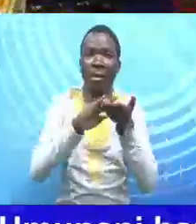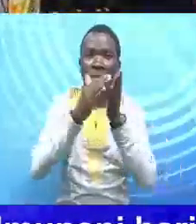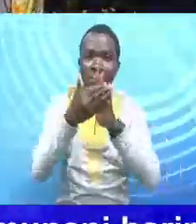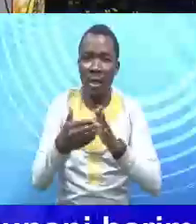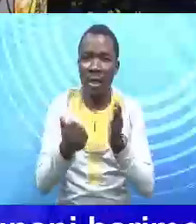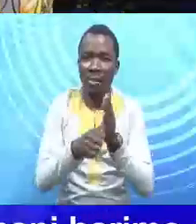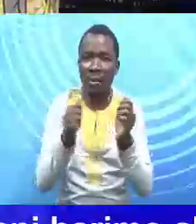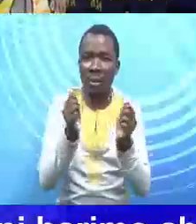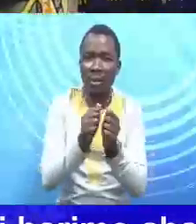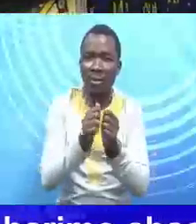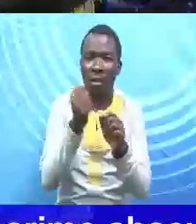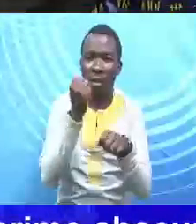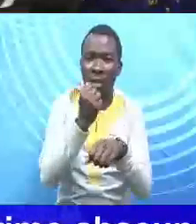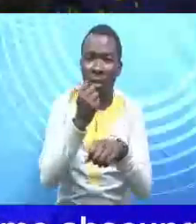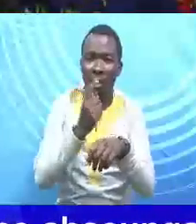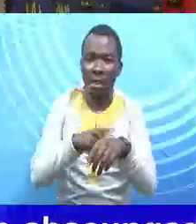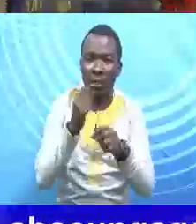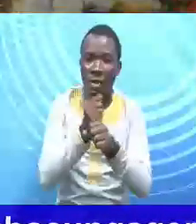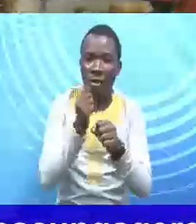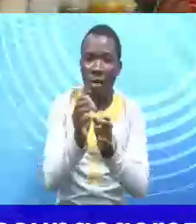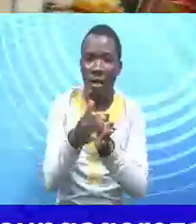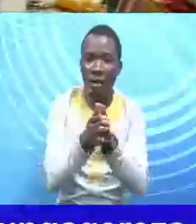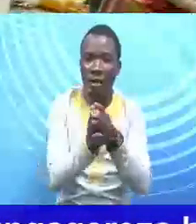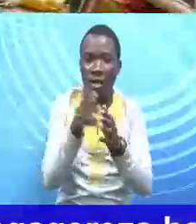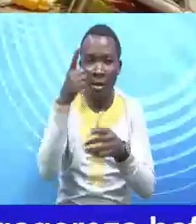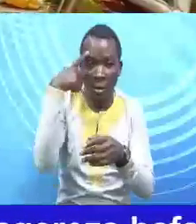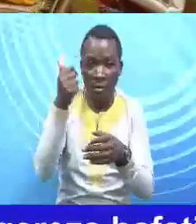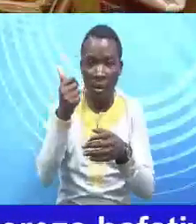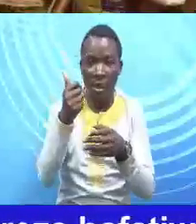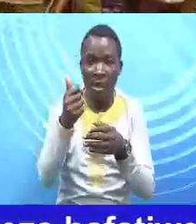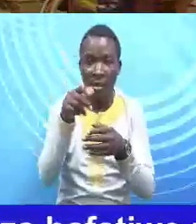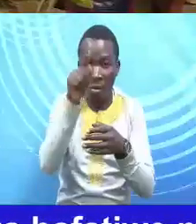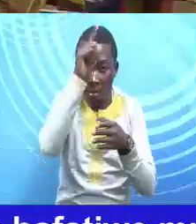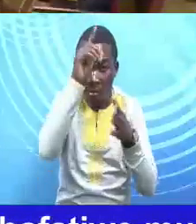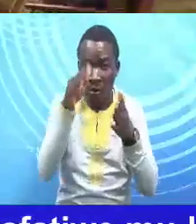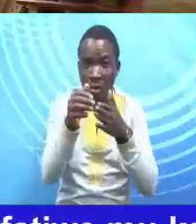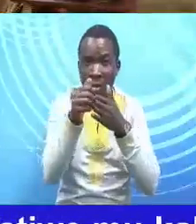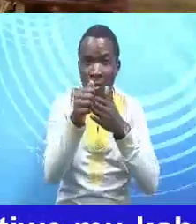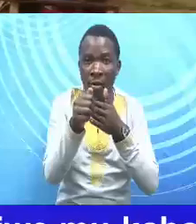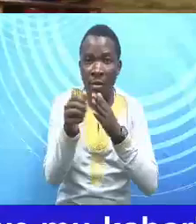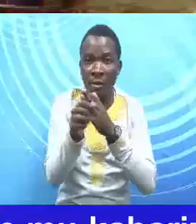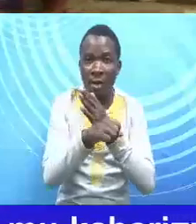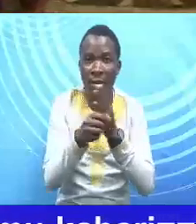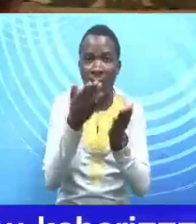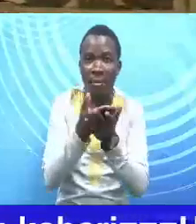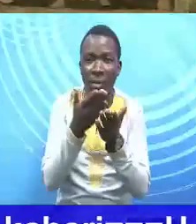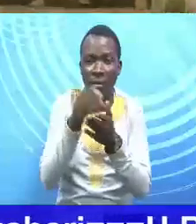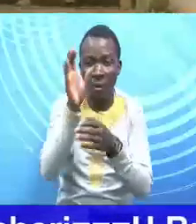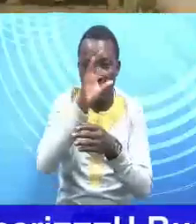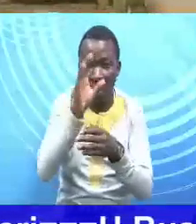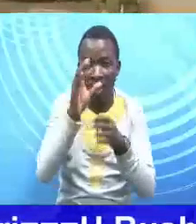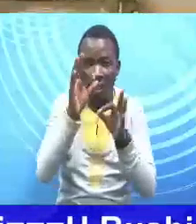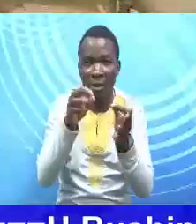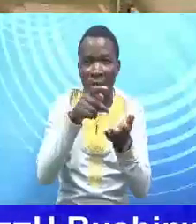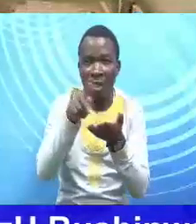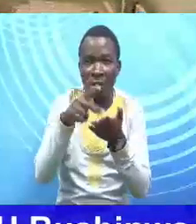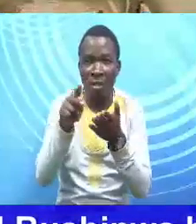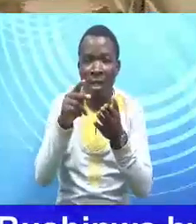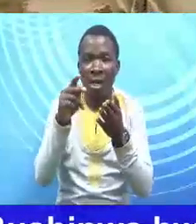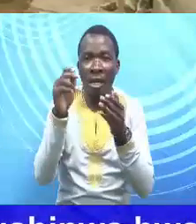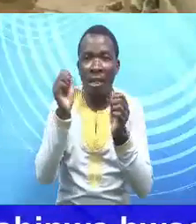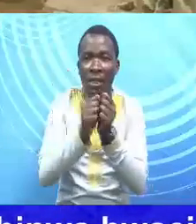iyi nkuru twaje kumenya ko uyu muturage ubuyobozi bw'akagari bwamusabye gushaka inzu akodesha y'ibihumbi 10 ngo nabwo bakamwishyurira